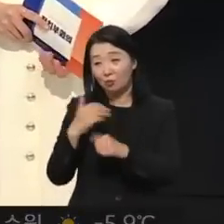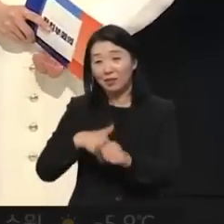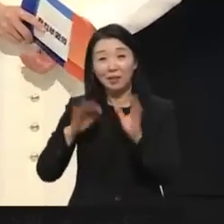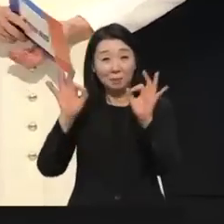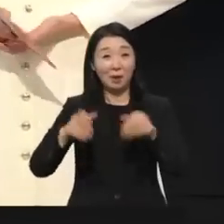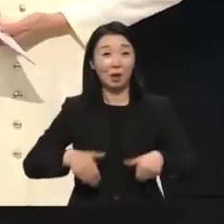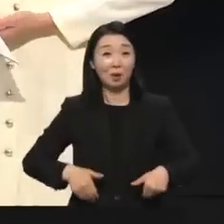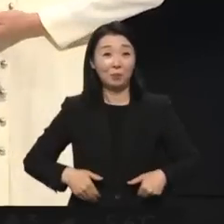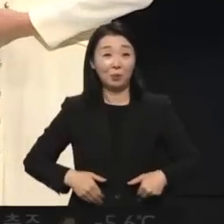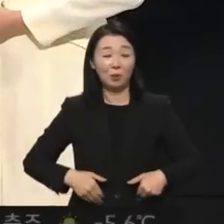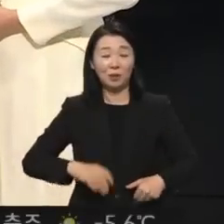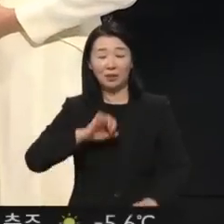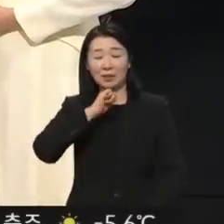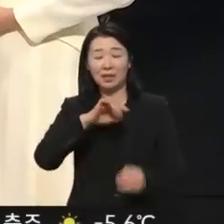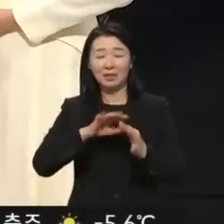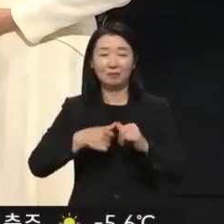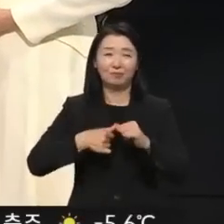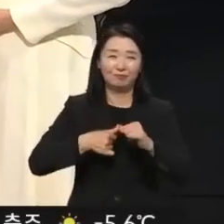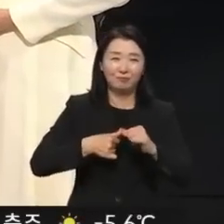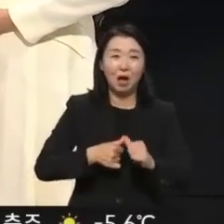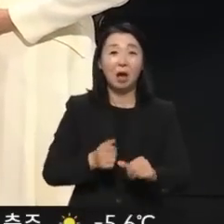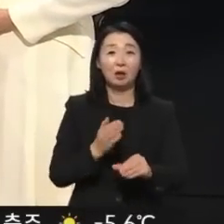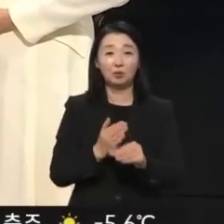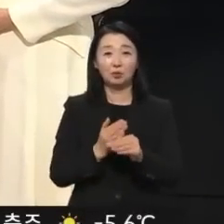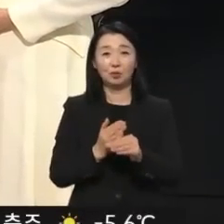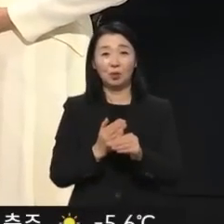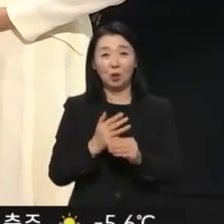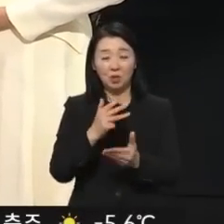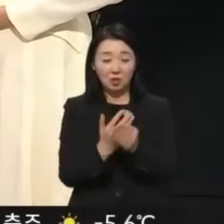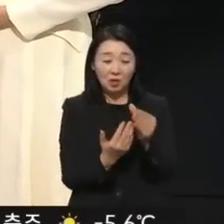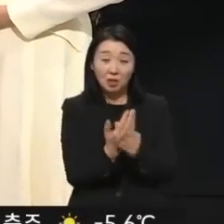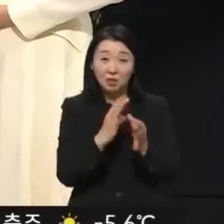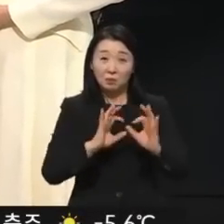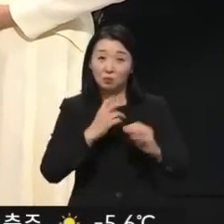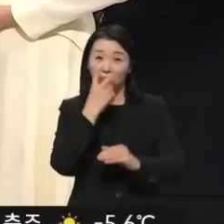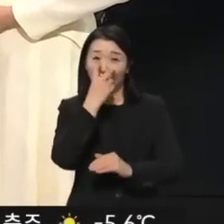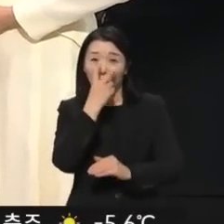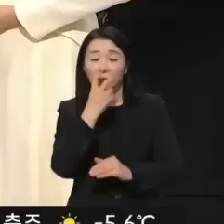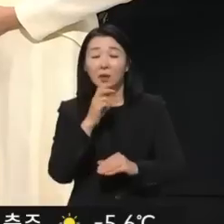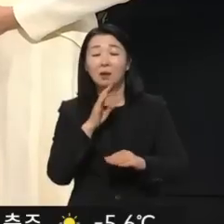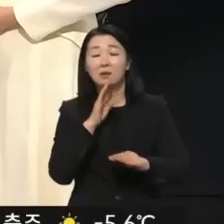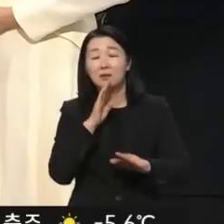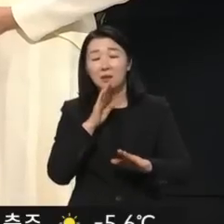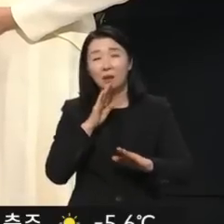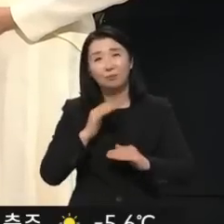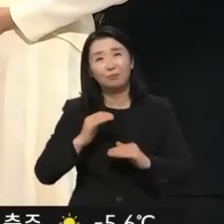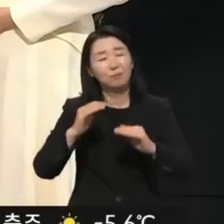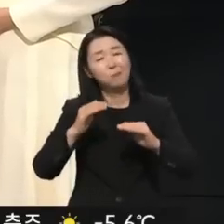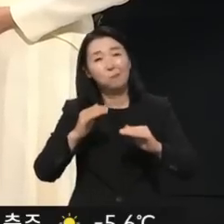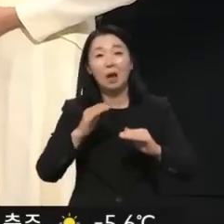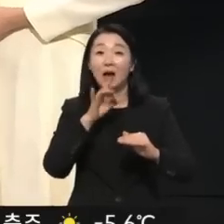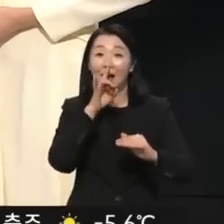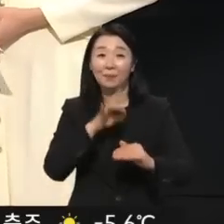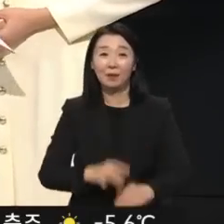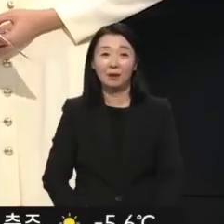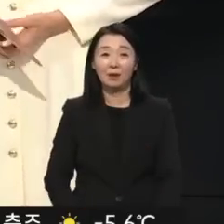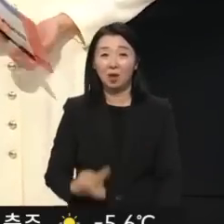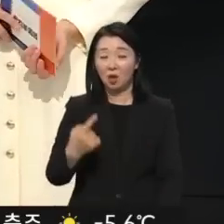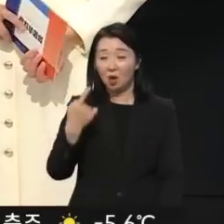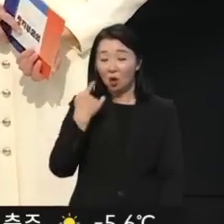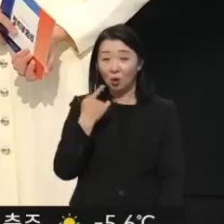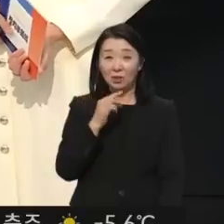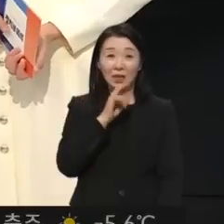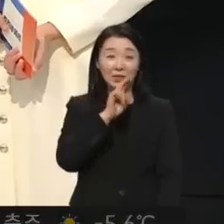네. 예산안 힘겨루기가 계속되면서 사실 이제 이태원 참사 국정조사가 본격적으로 진행이 되고 있지 않잖아요. 네. 어제